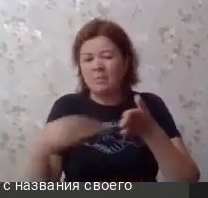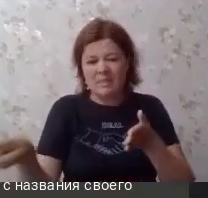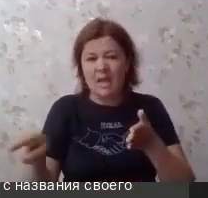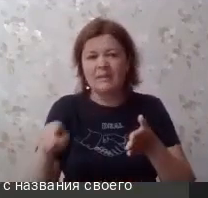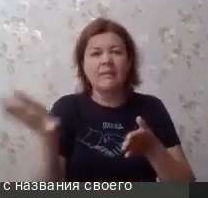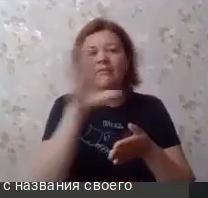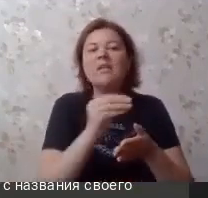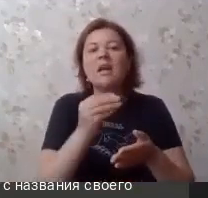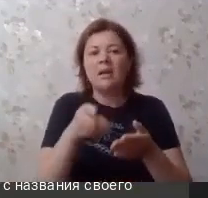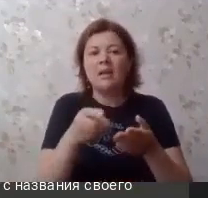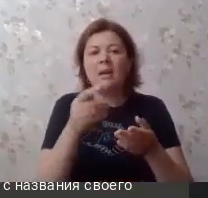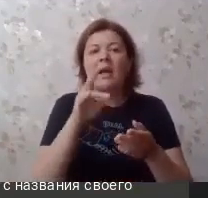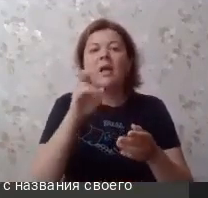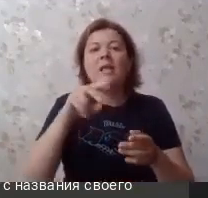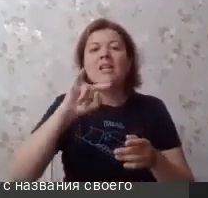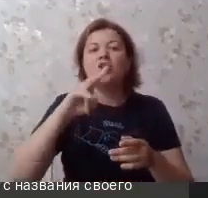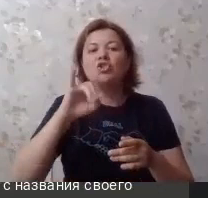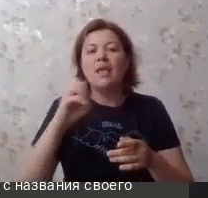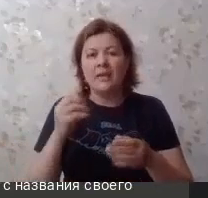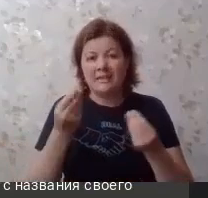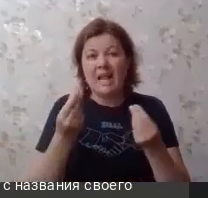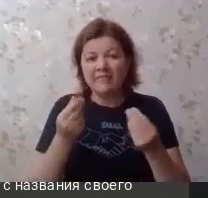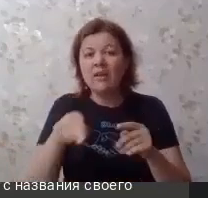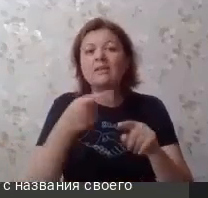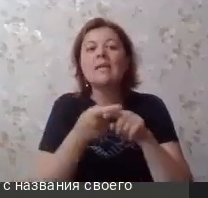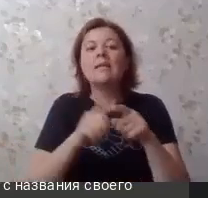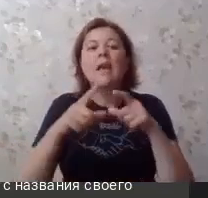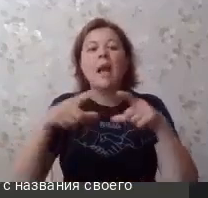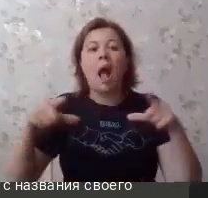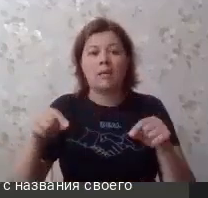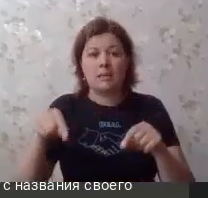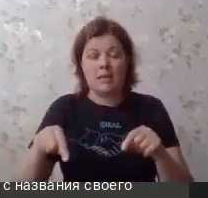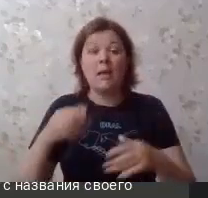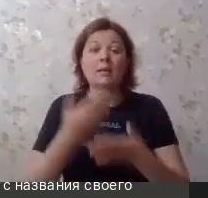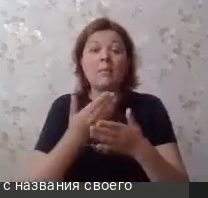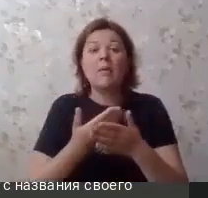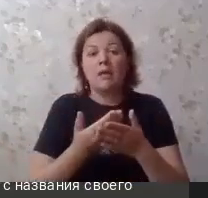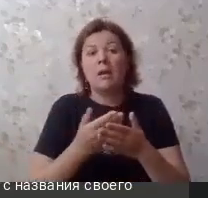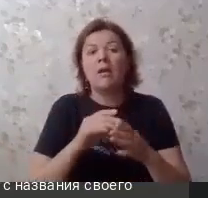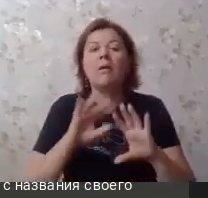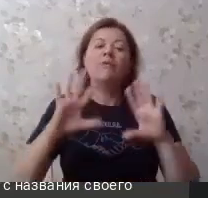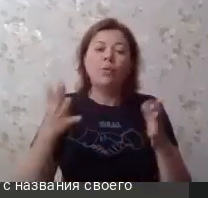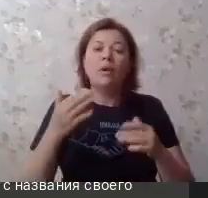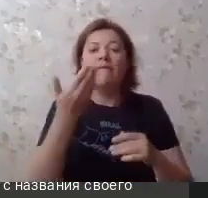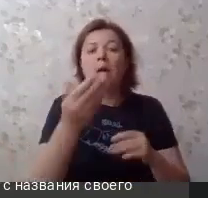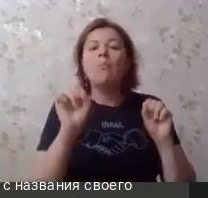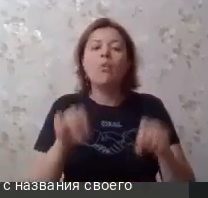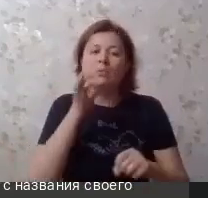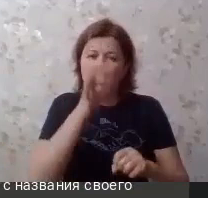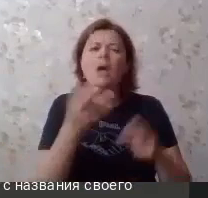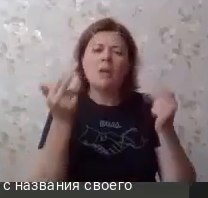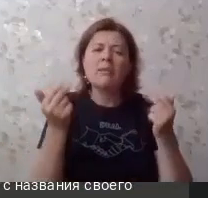картой. Вот. Потому что если, допустим, вам сказали, вам на словах, допустим, могут сказать,